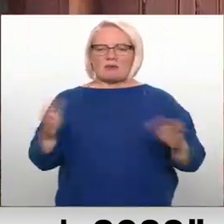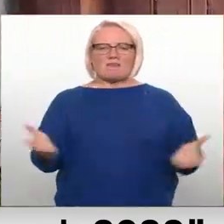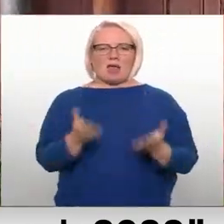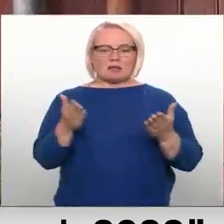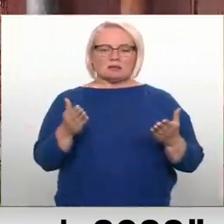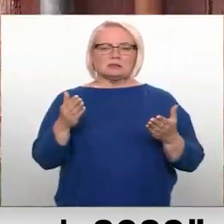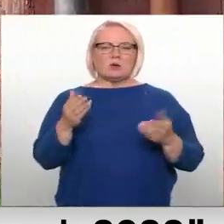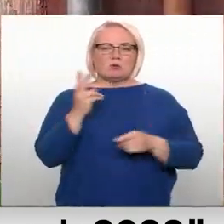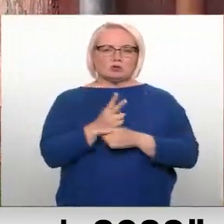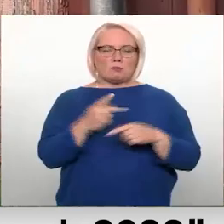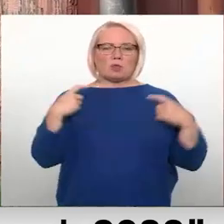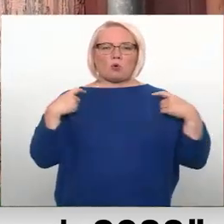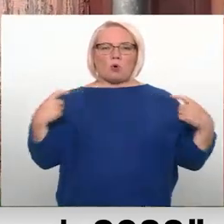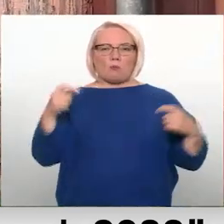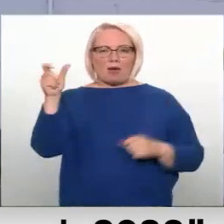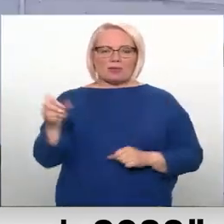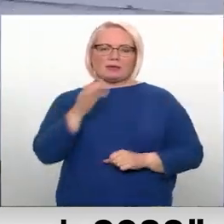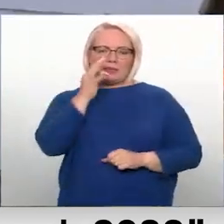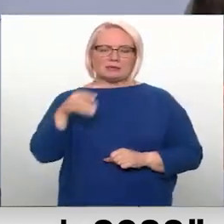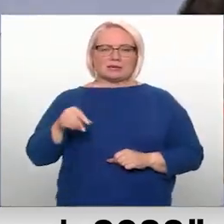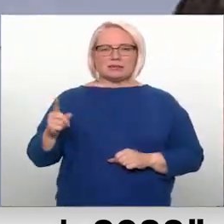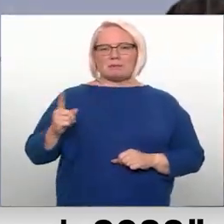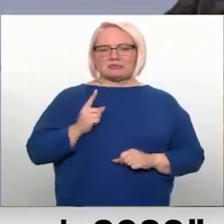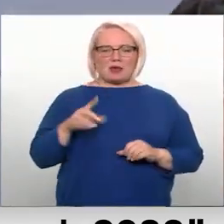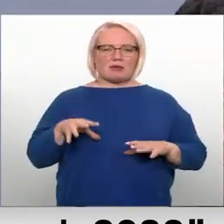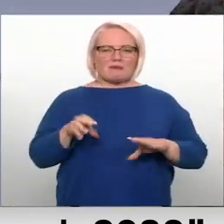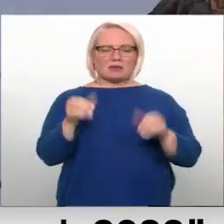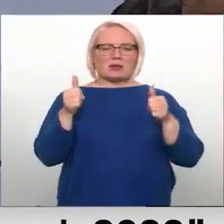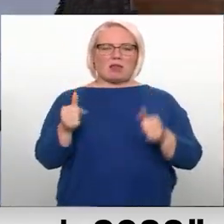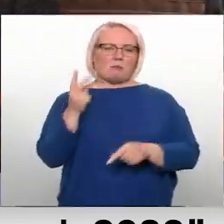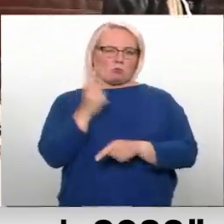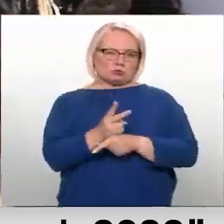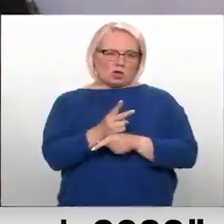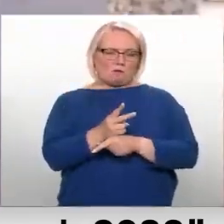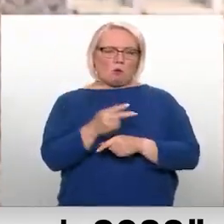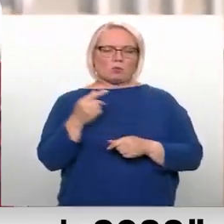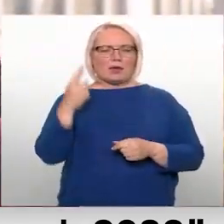ka ar uzdevumu zemesargi tika galā teicami un kaujas iemaņas ir labā līmenī.